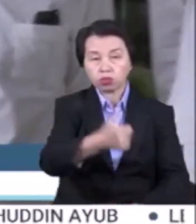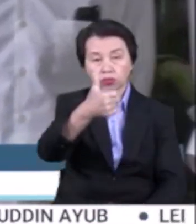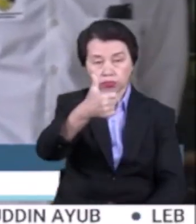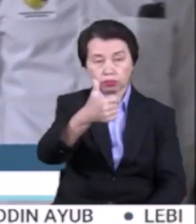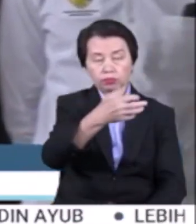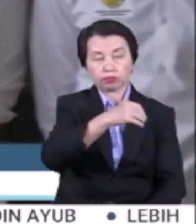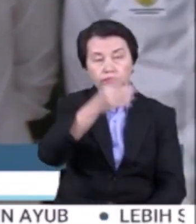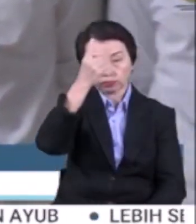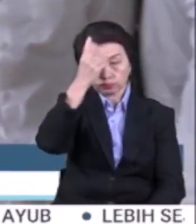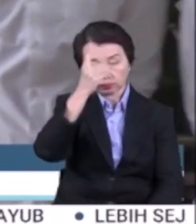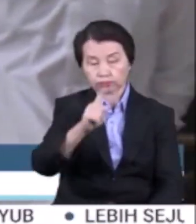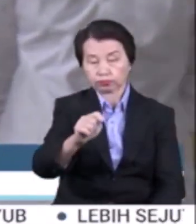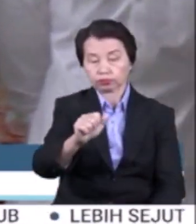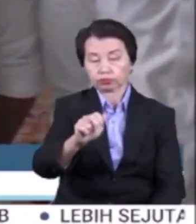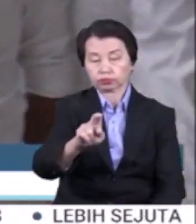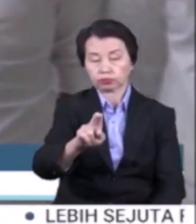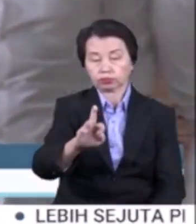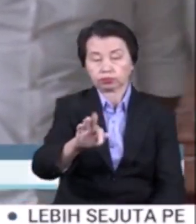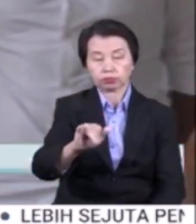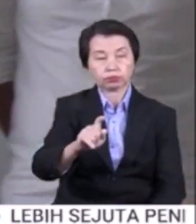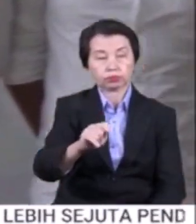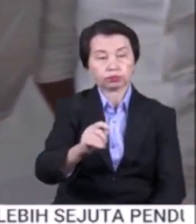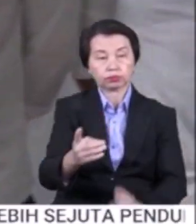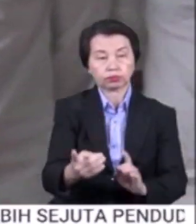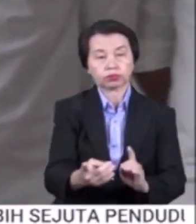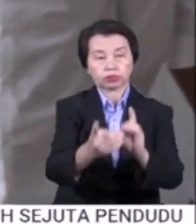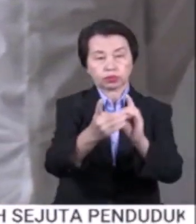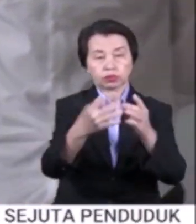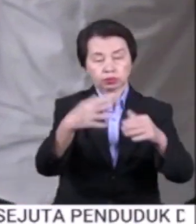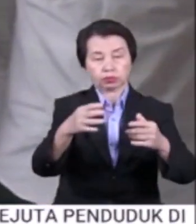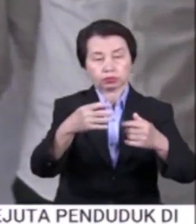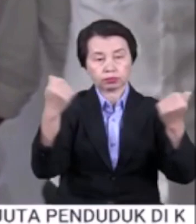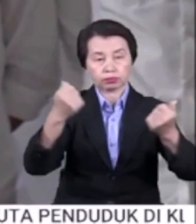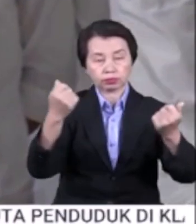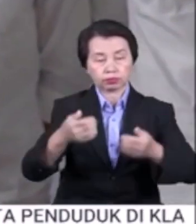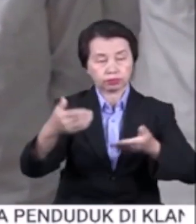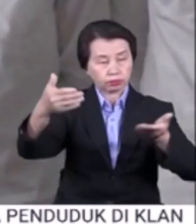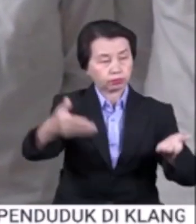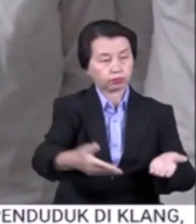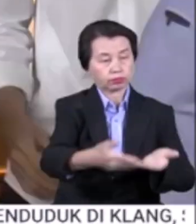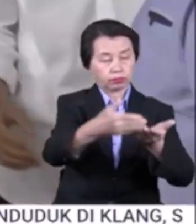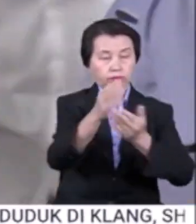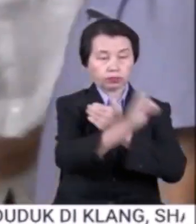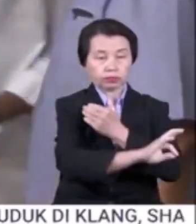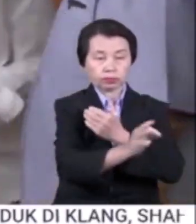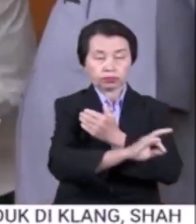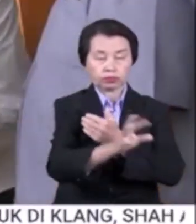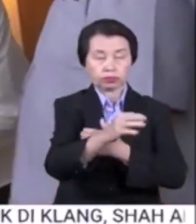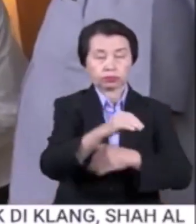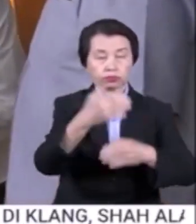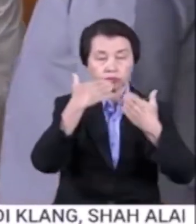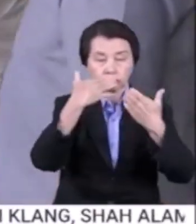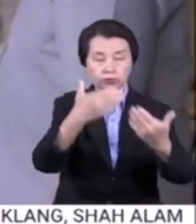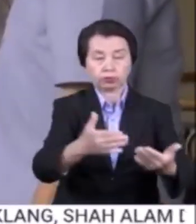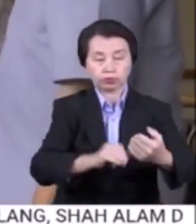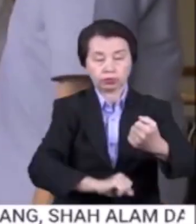memberangsangkan. Datuk Muhammad Taufik ditemui selepas Majlis Pengenalan Pasukan Negeri Sembilan Antlers dan